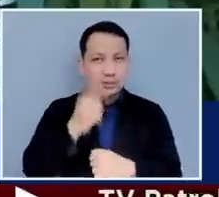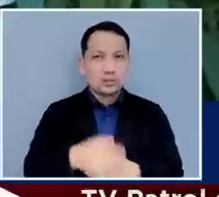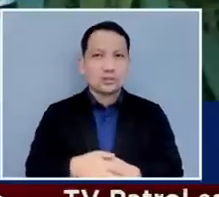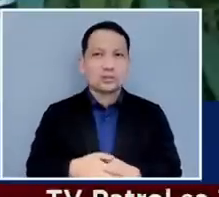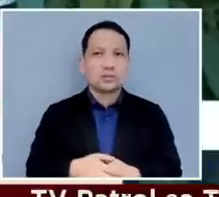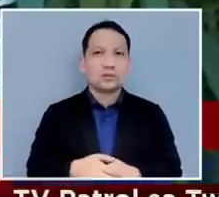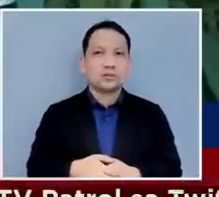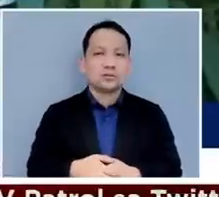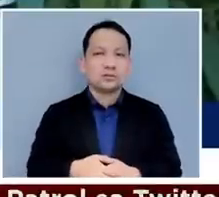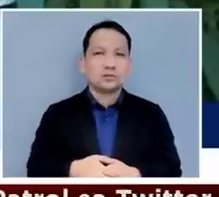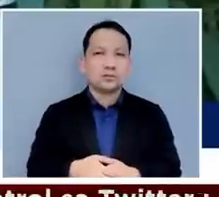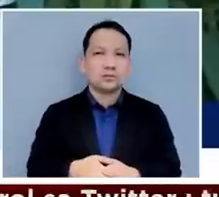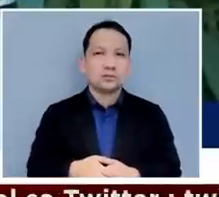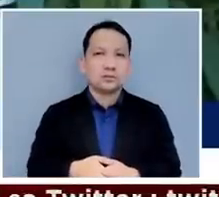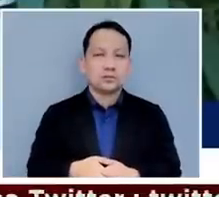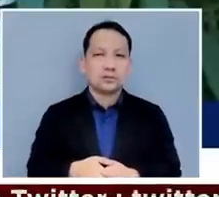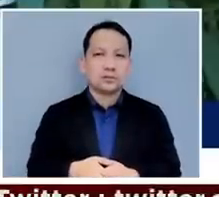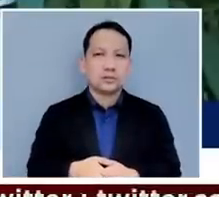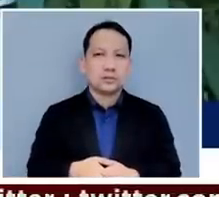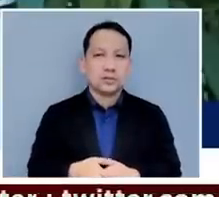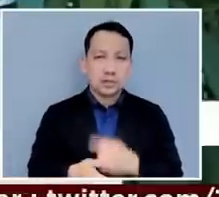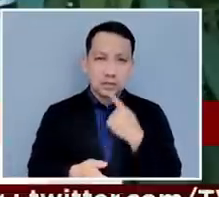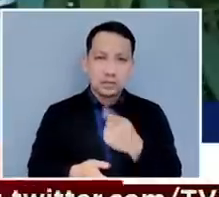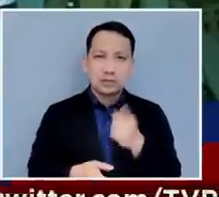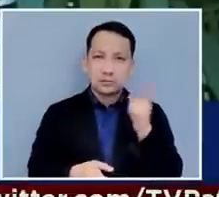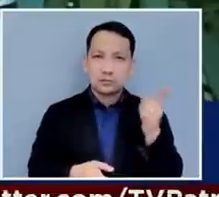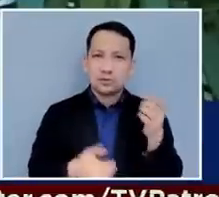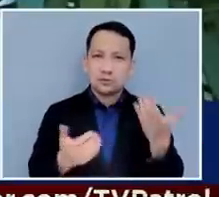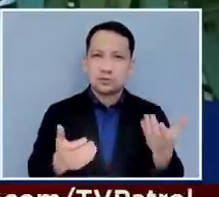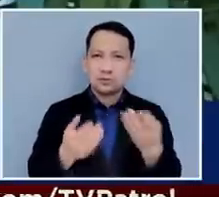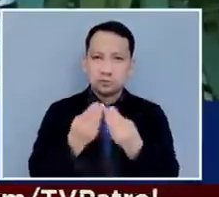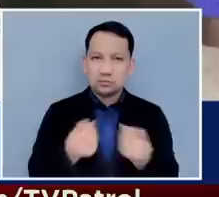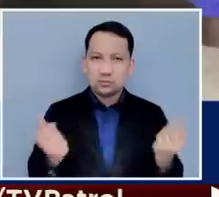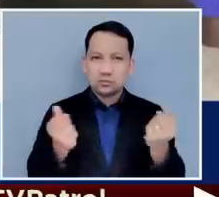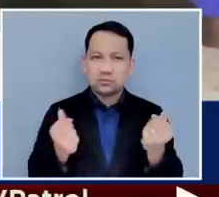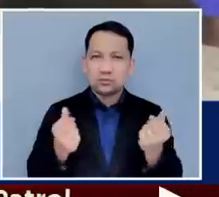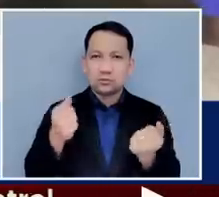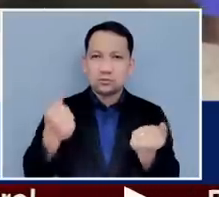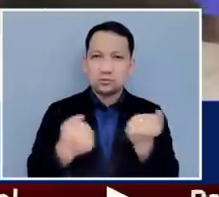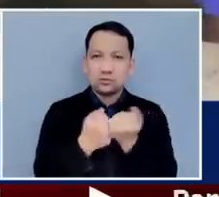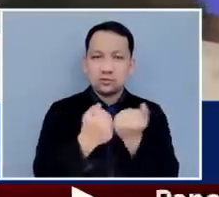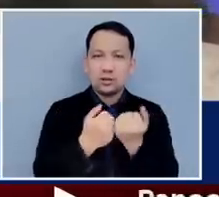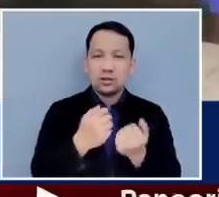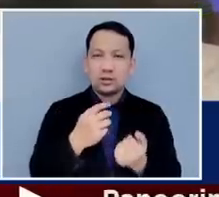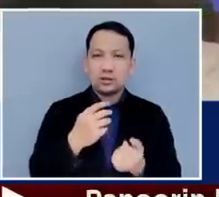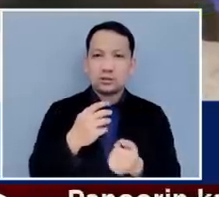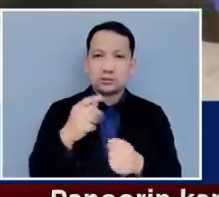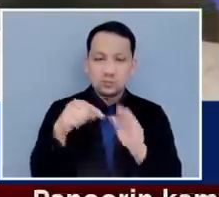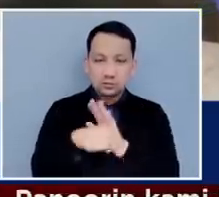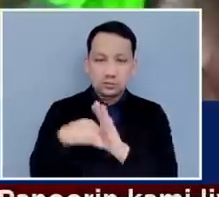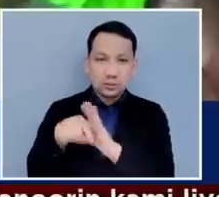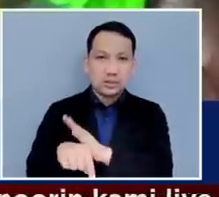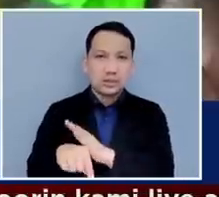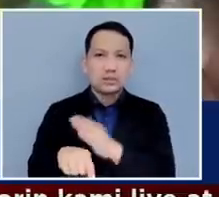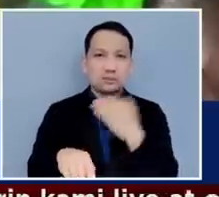ang kadaghanan sa inventory. Sabi niya, mauubos ang supply ng baboy dahil pinapatay ang mga ito.